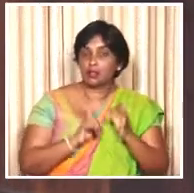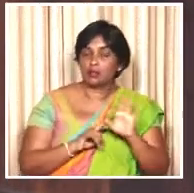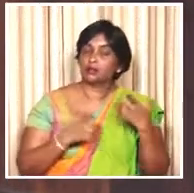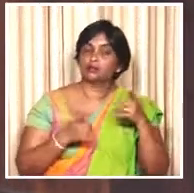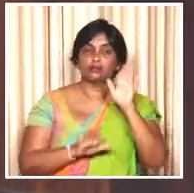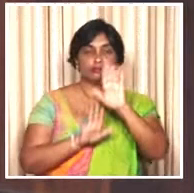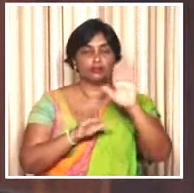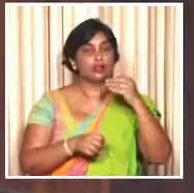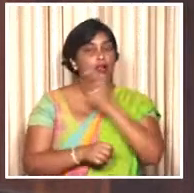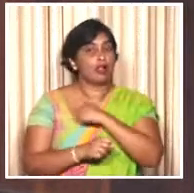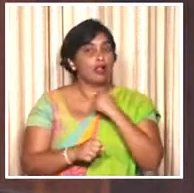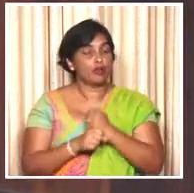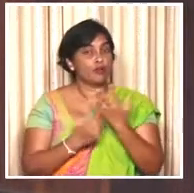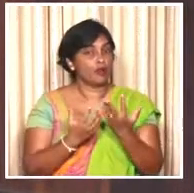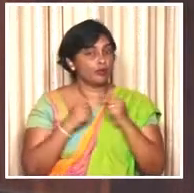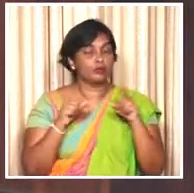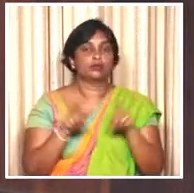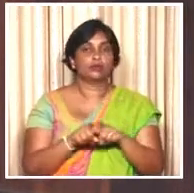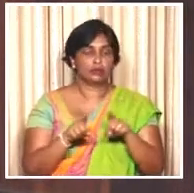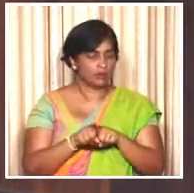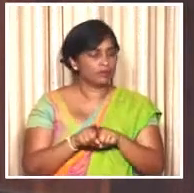එක් ආණ්ඩුකාරවරයාට අවශ්‍ය විදියට